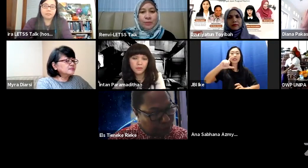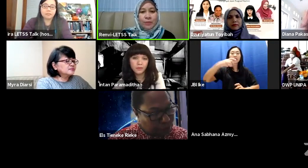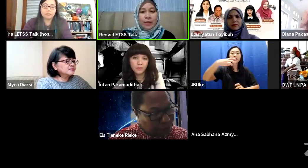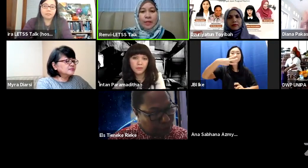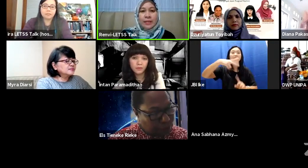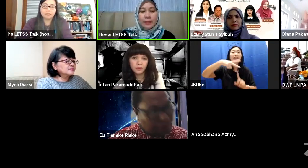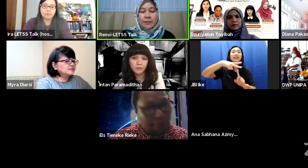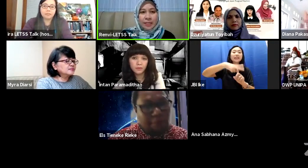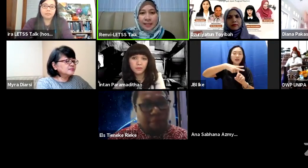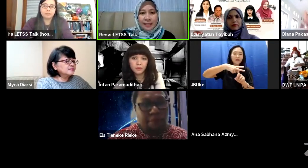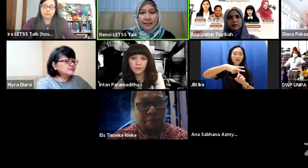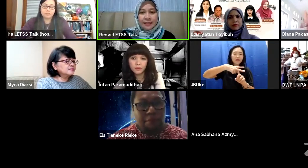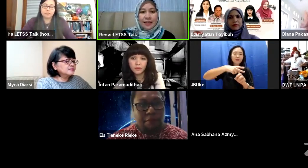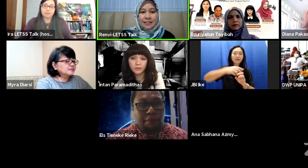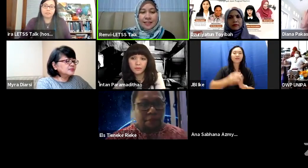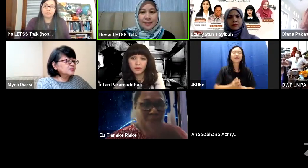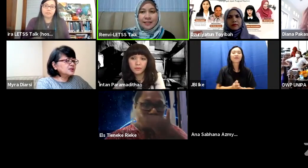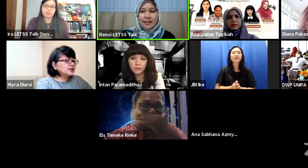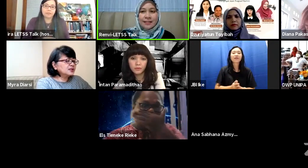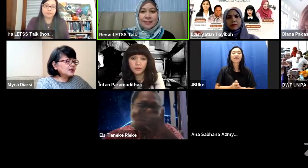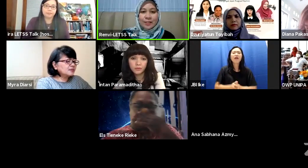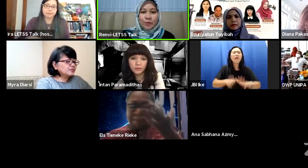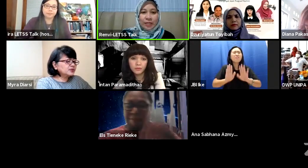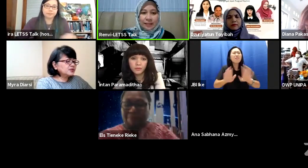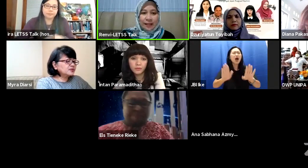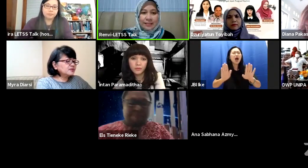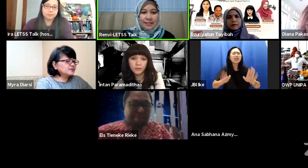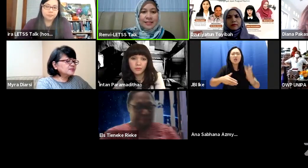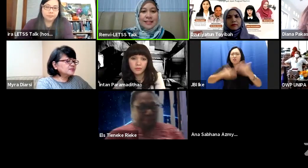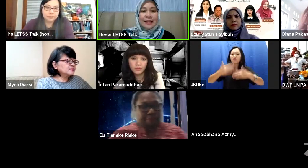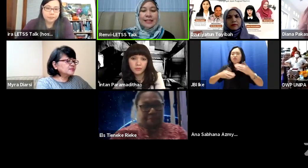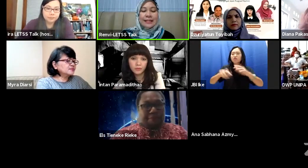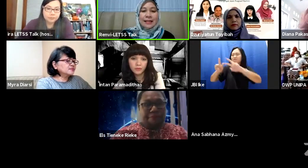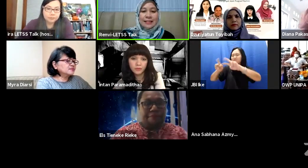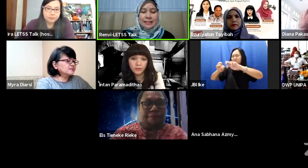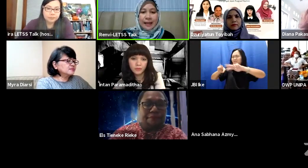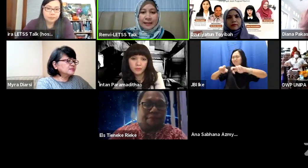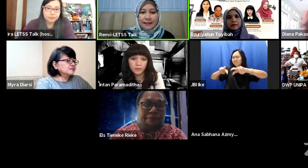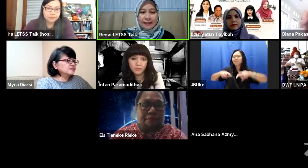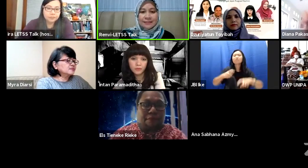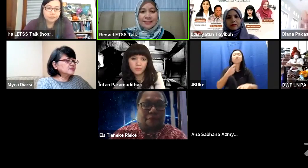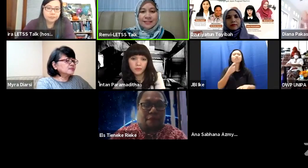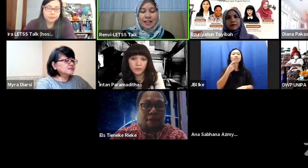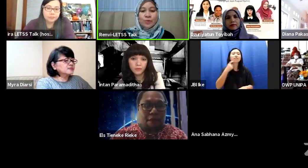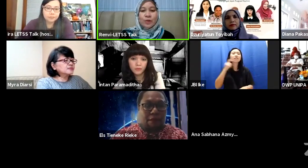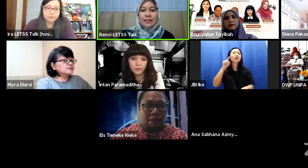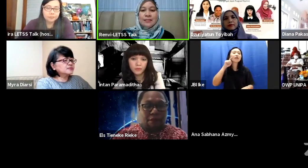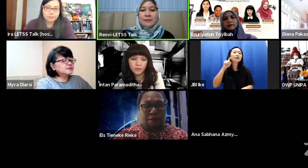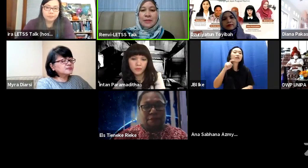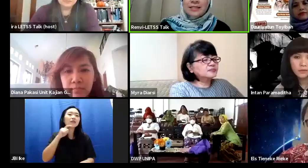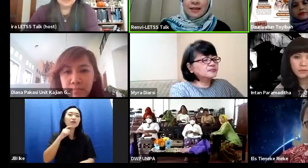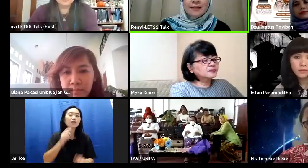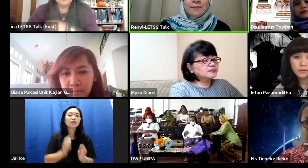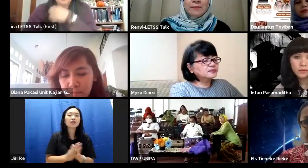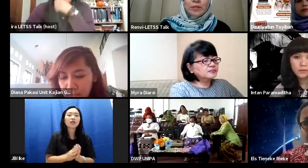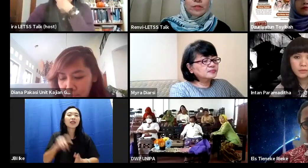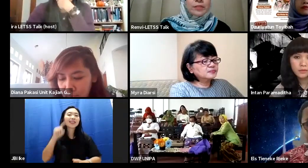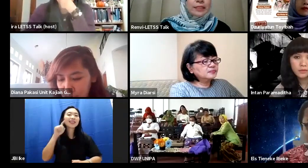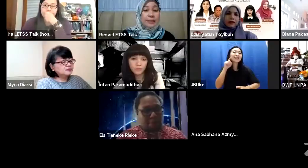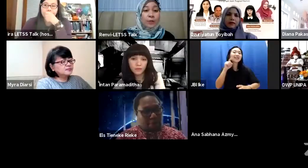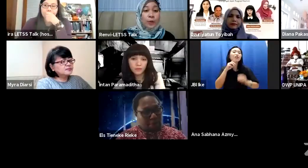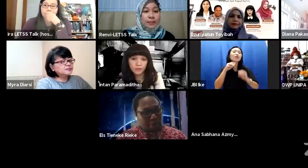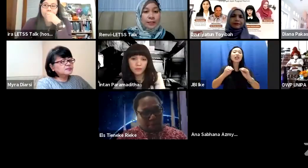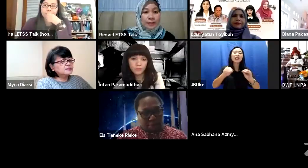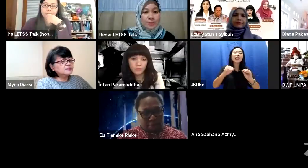Mbak Diana juga melakukan banyak penelitian tentang gender dan seksualitas, gender dan kesehatan, seksualitas remaja,